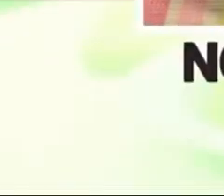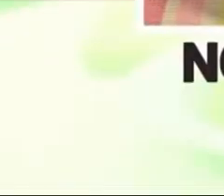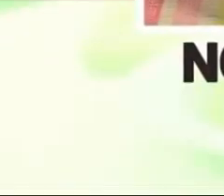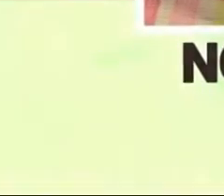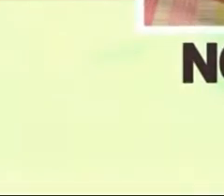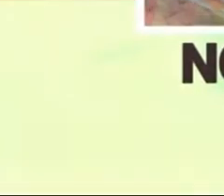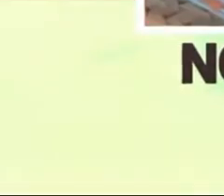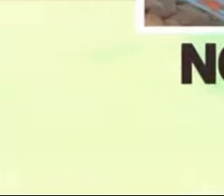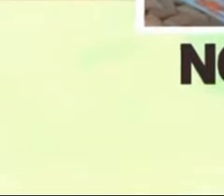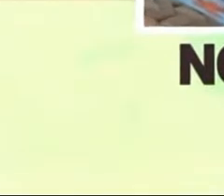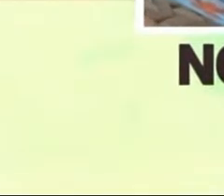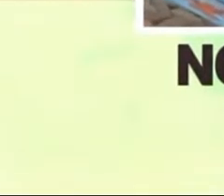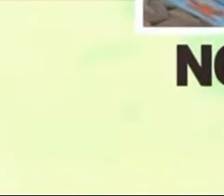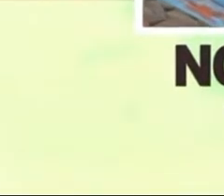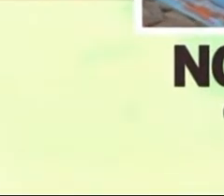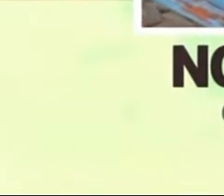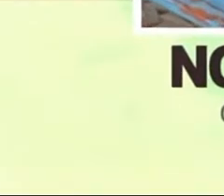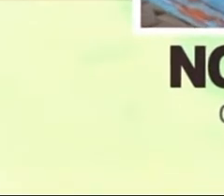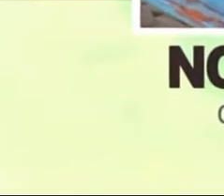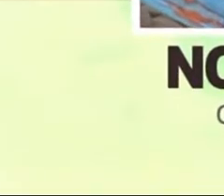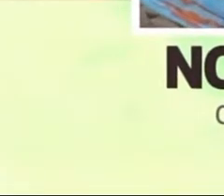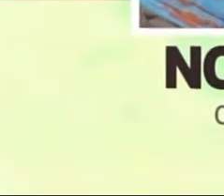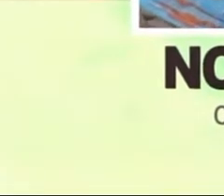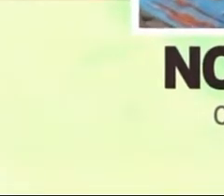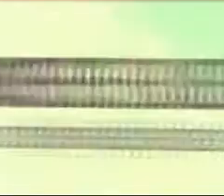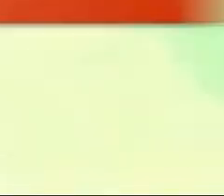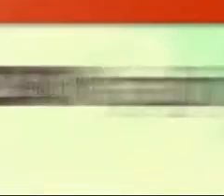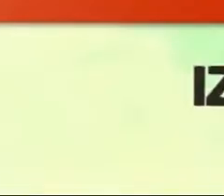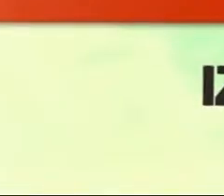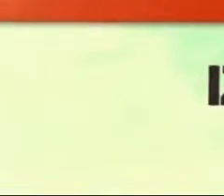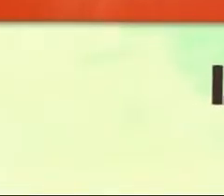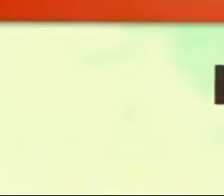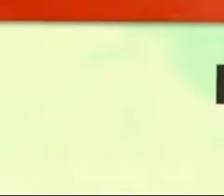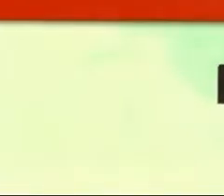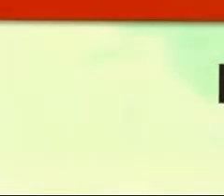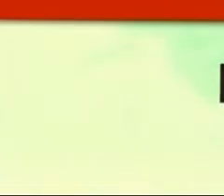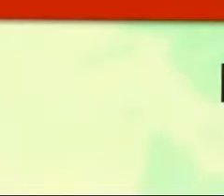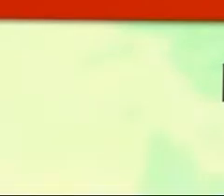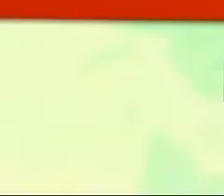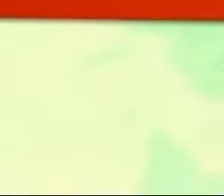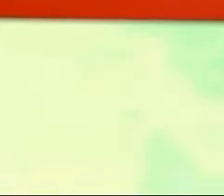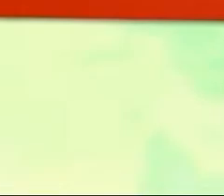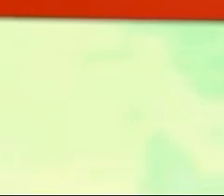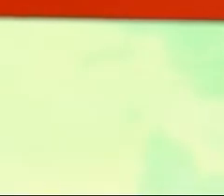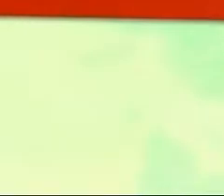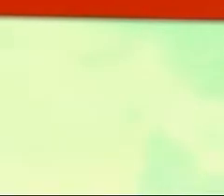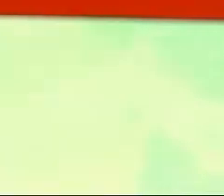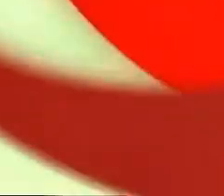Nove emisije Hrana i vino pratite svakoga dana od ponedjeljka do petka, a izbor najboljih recepata pratite